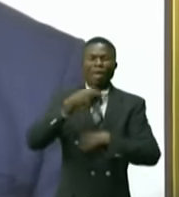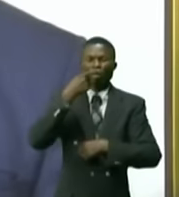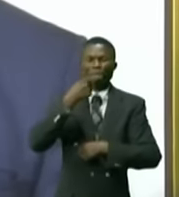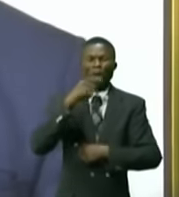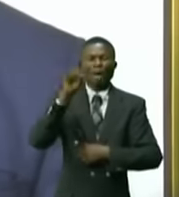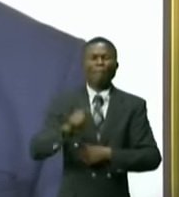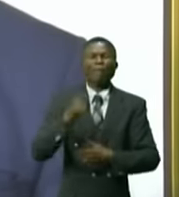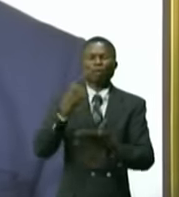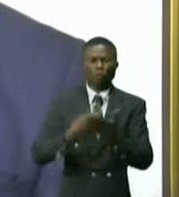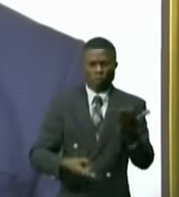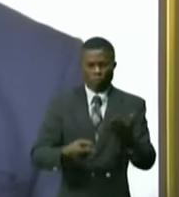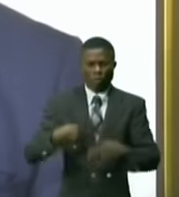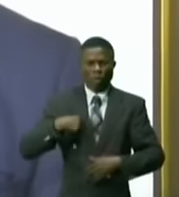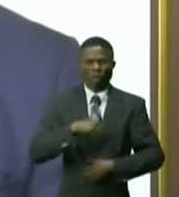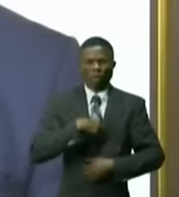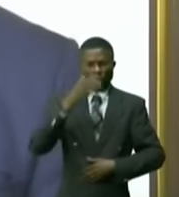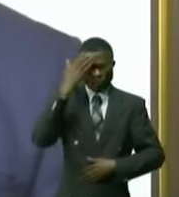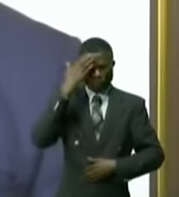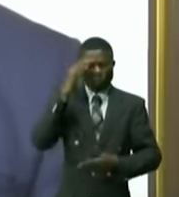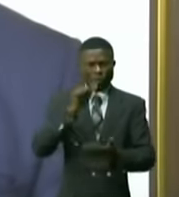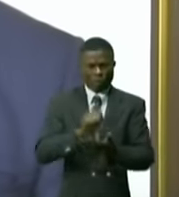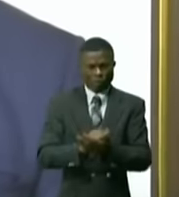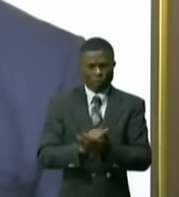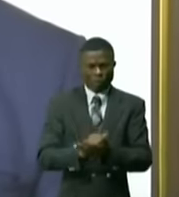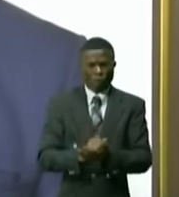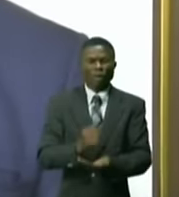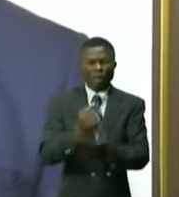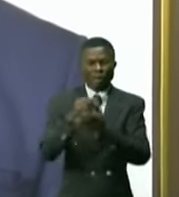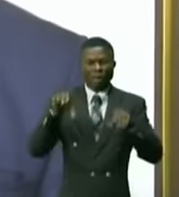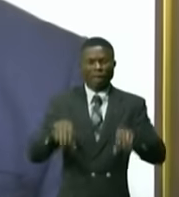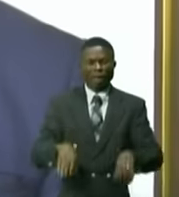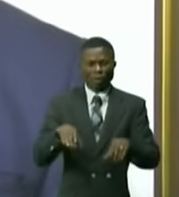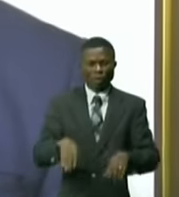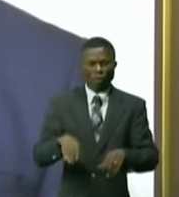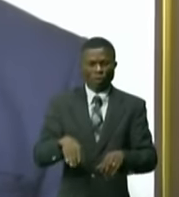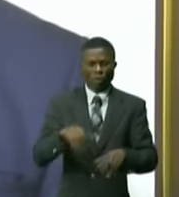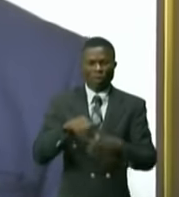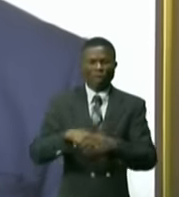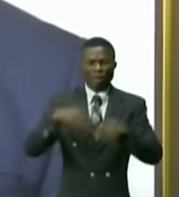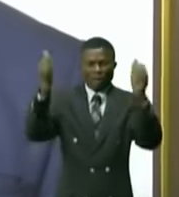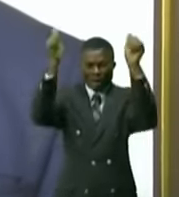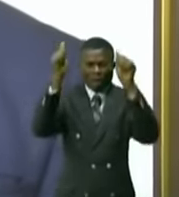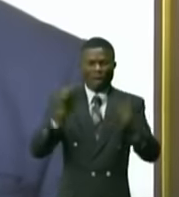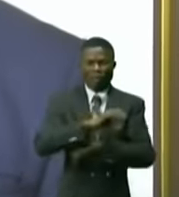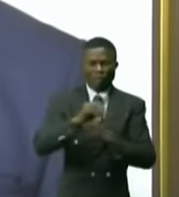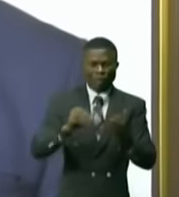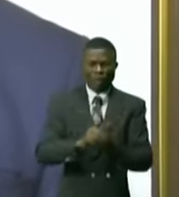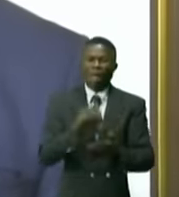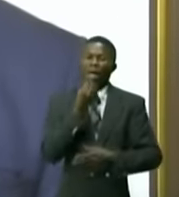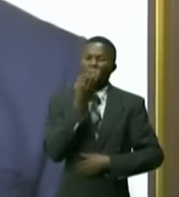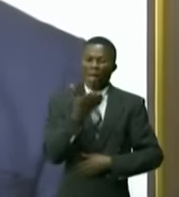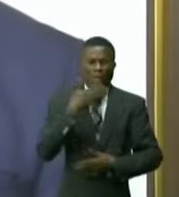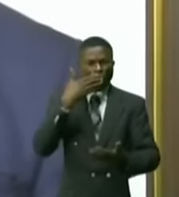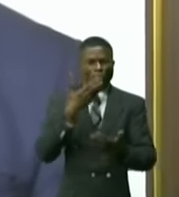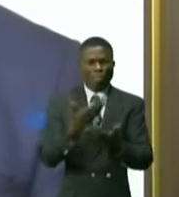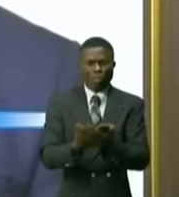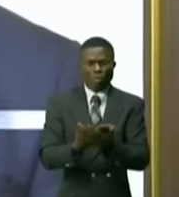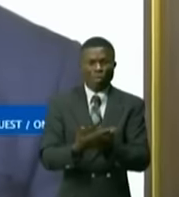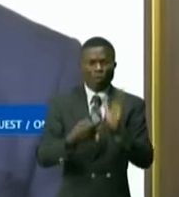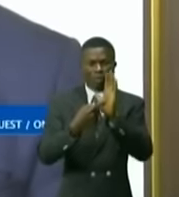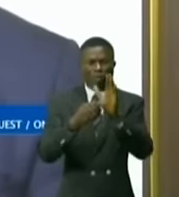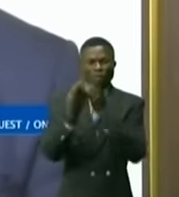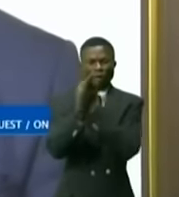aspirations. Et nous pensons que cela fait du Congo aujourd'hui, au niveau de l'Afrique centrale, un modèle de